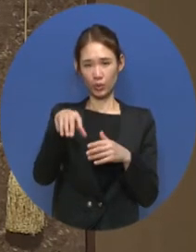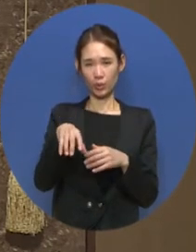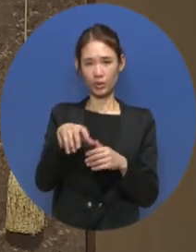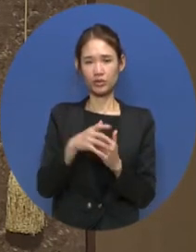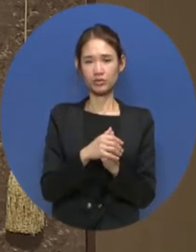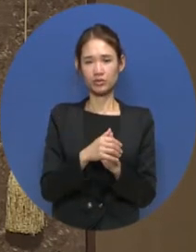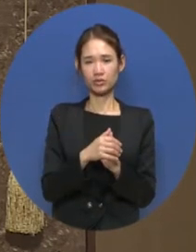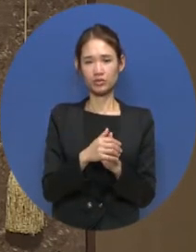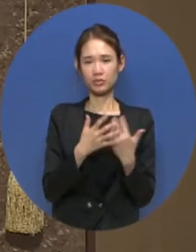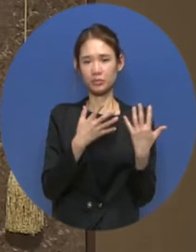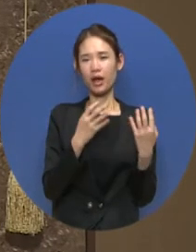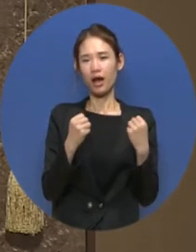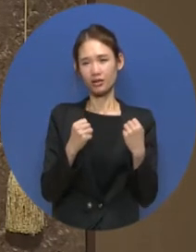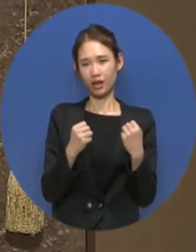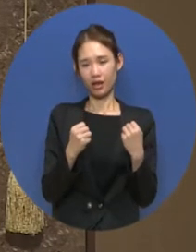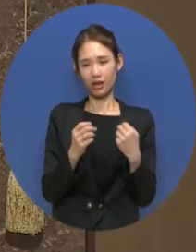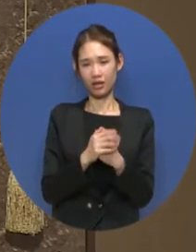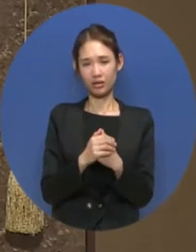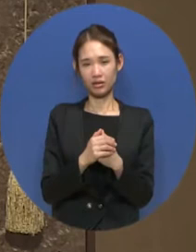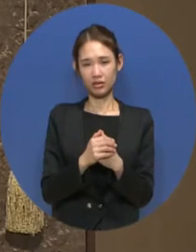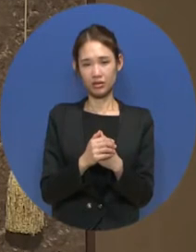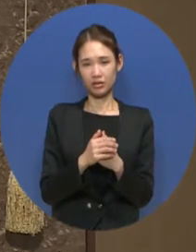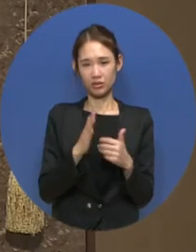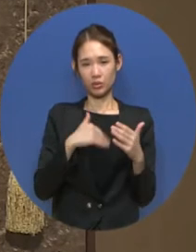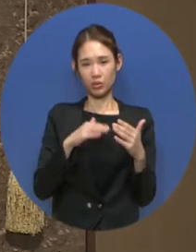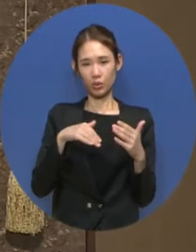이제 공공기관들이 되게 많이 있어요. 그래서